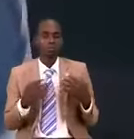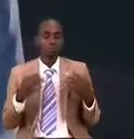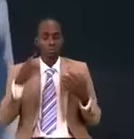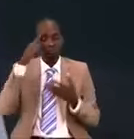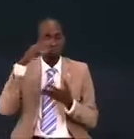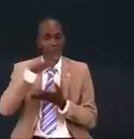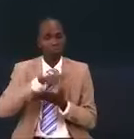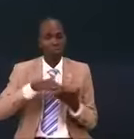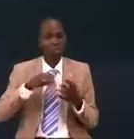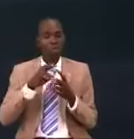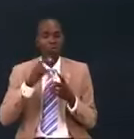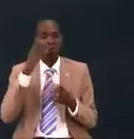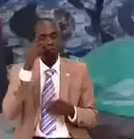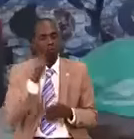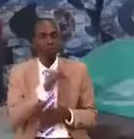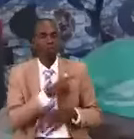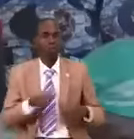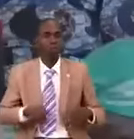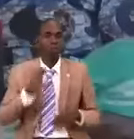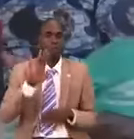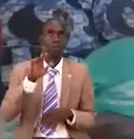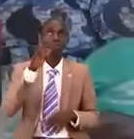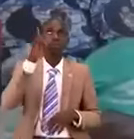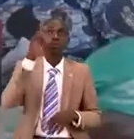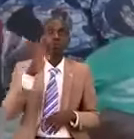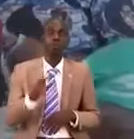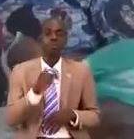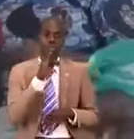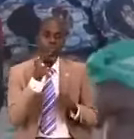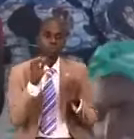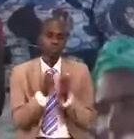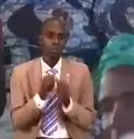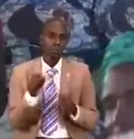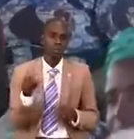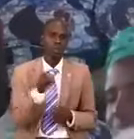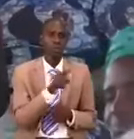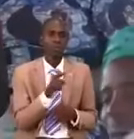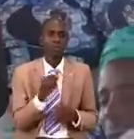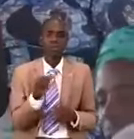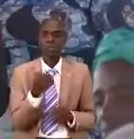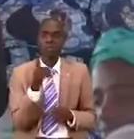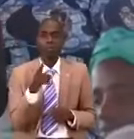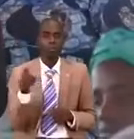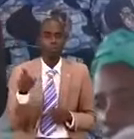l'Éternel ton Dieu avec toi dans tout ce que tu entreprendras AMEN